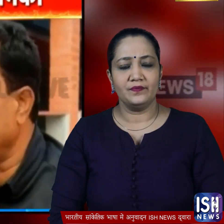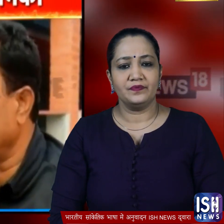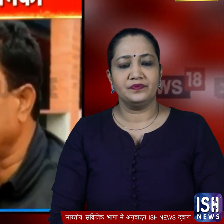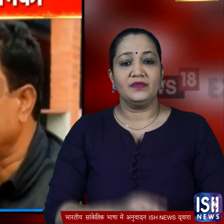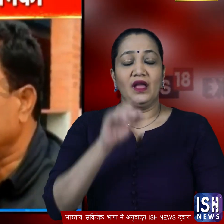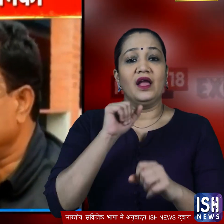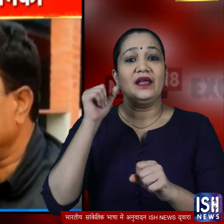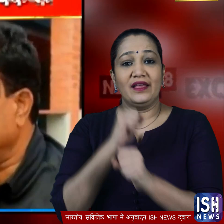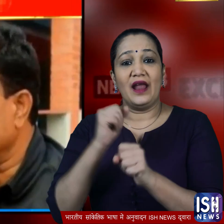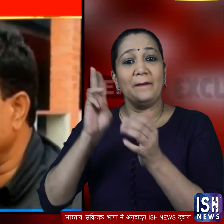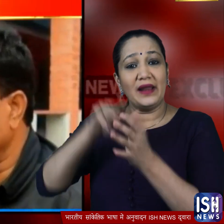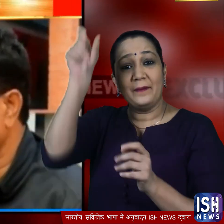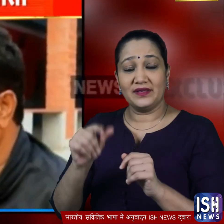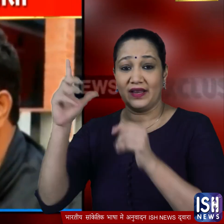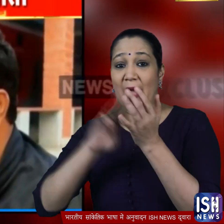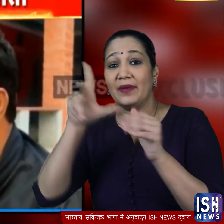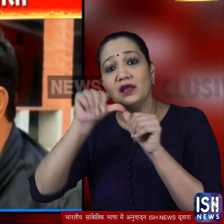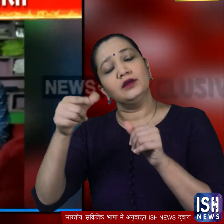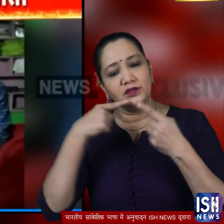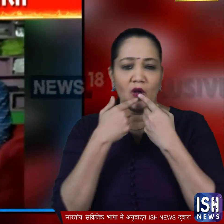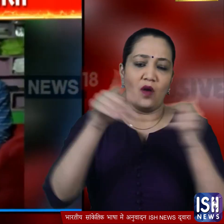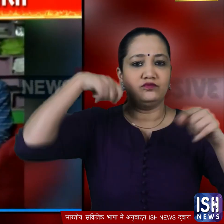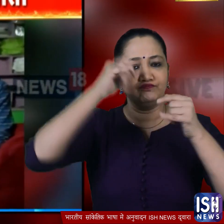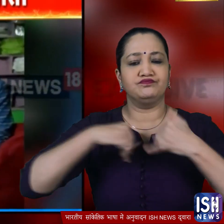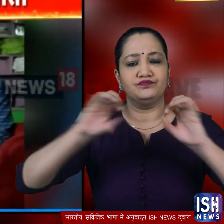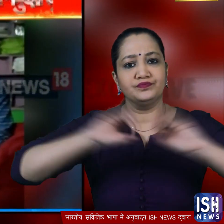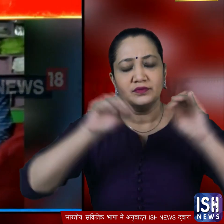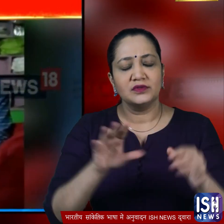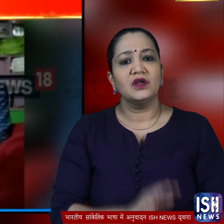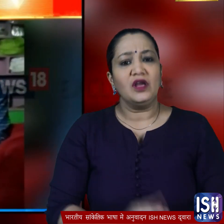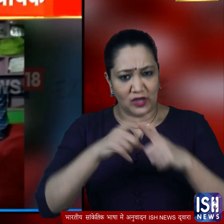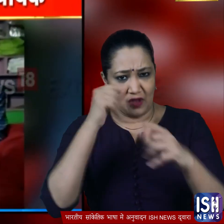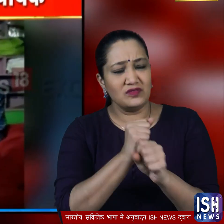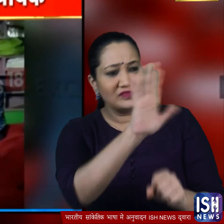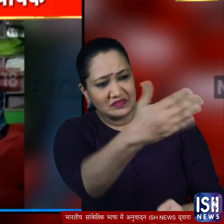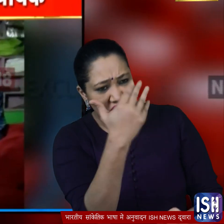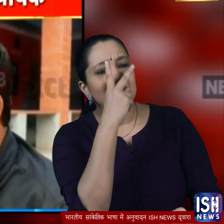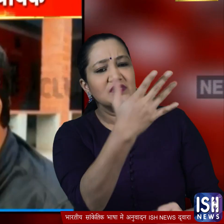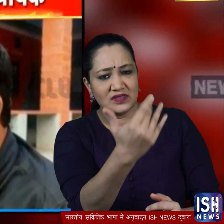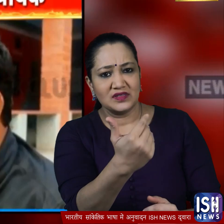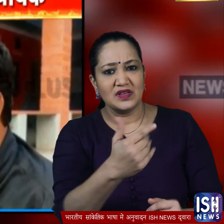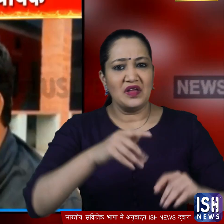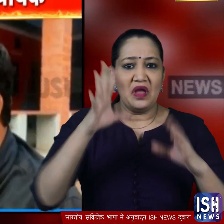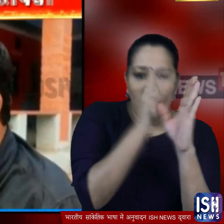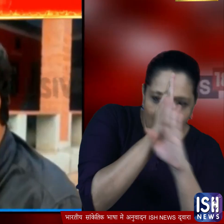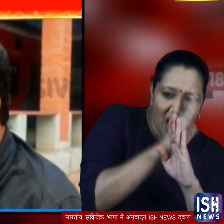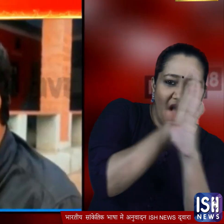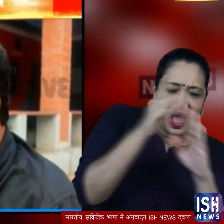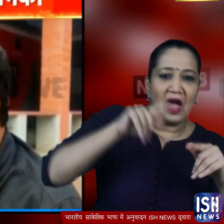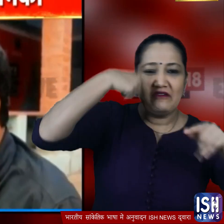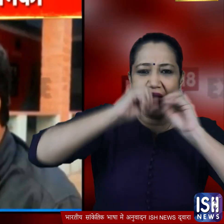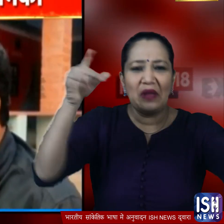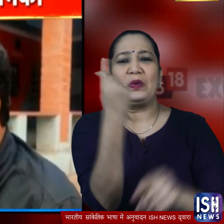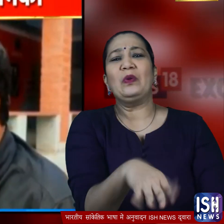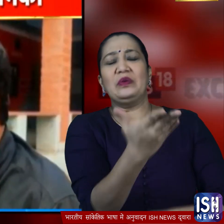कांग्रेस विधायक गिरिराज मलिंगा का भी एक वीडियो सोशल मीडिया पर वायरल हो गया, जिसमें वो डकैत जगन गुर्जर को चुनौती देते दिखे। चूहे की तरह डर कर बैठ